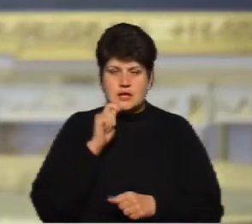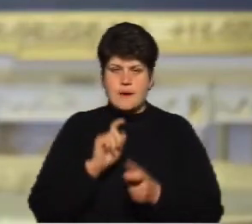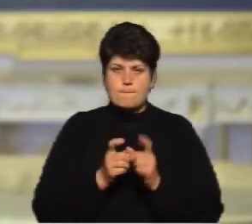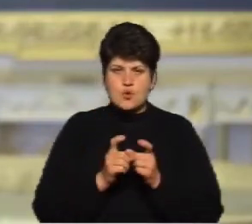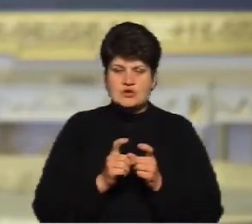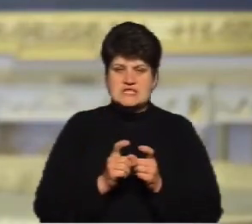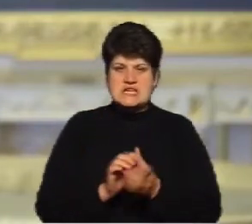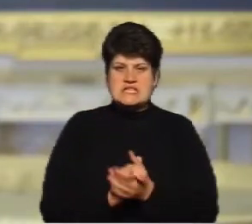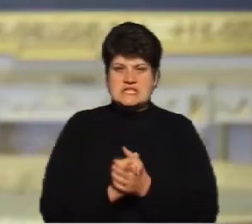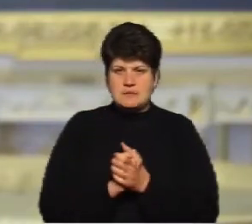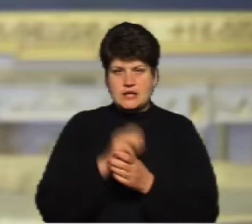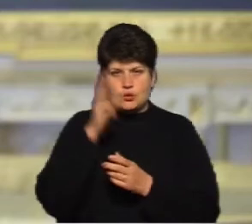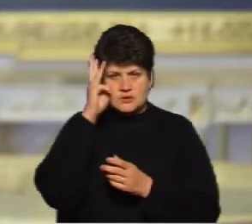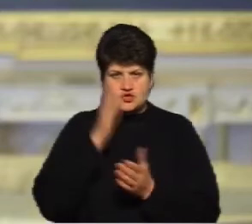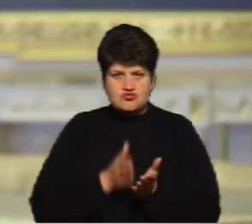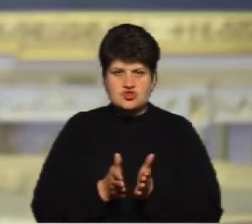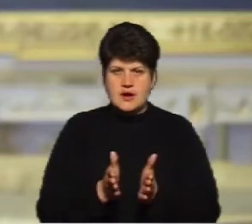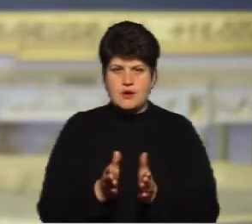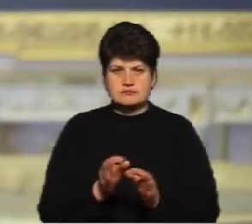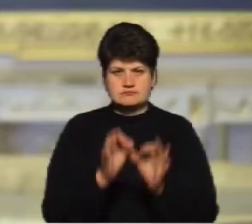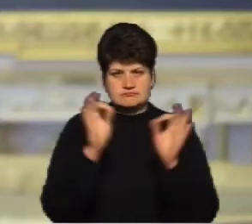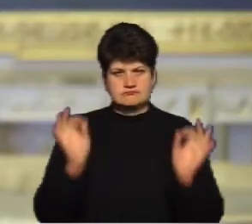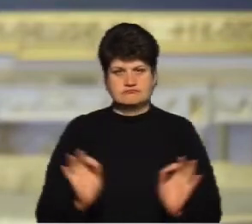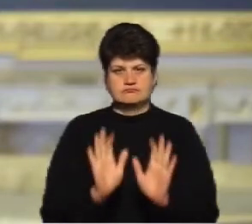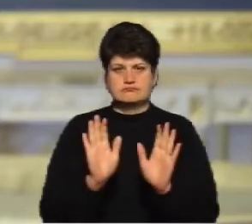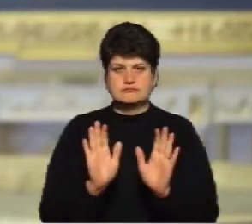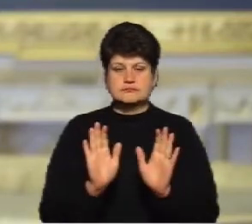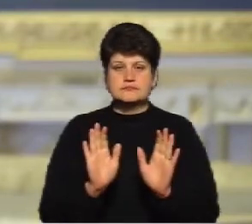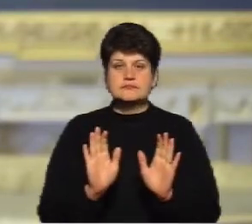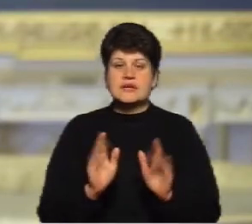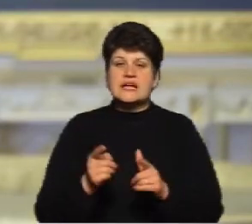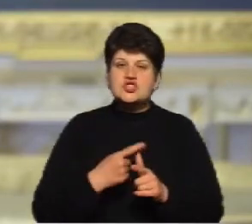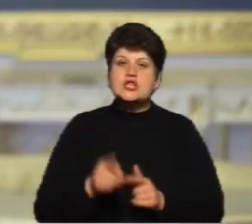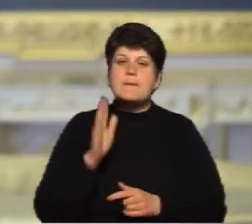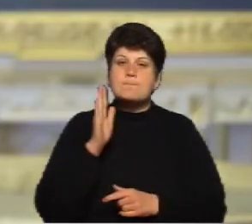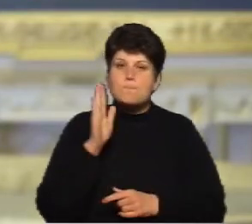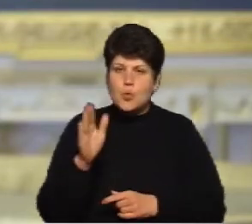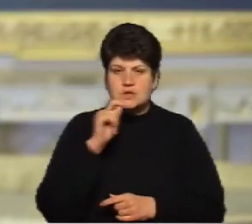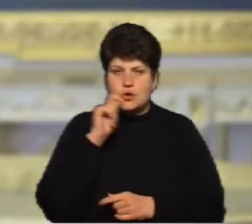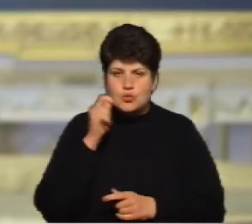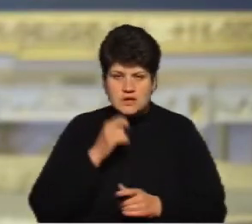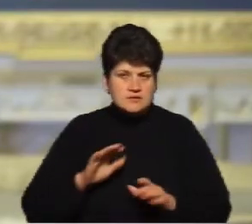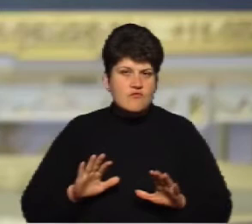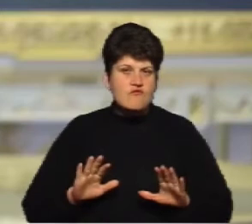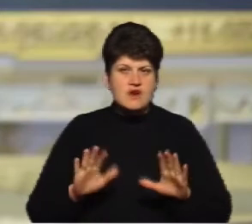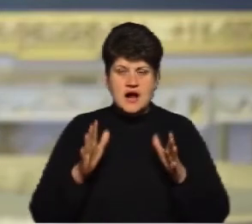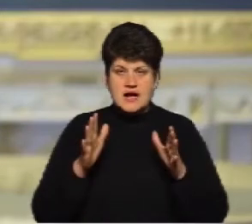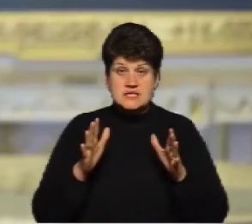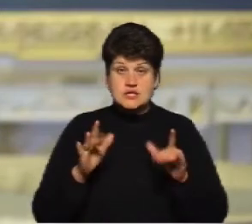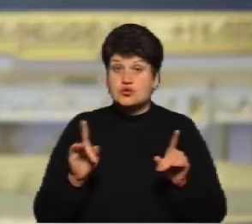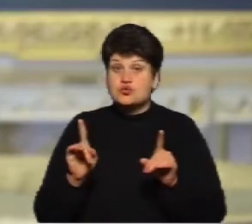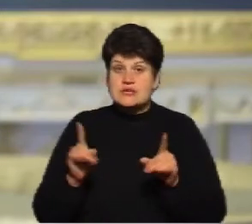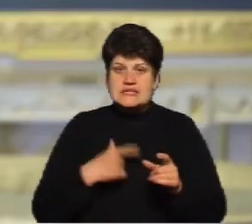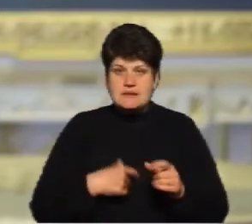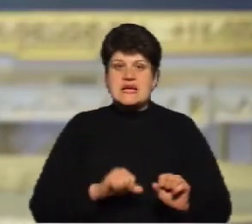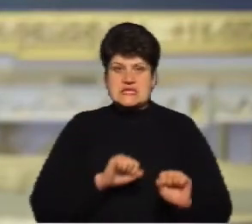дипломатичним шляхом? Ніколи. Чи буде Україна в разі чого себе